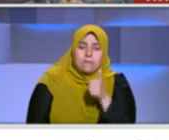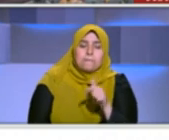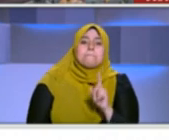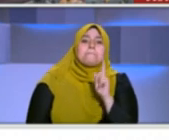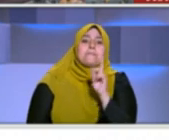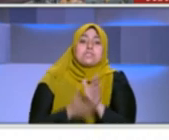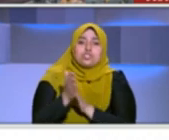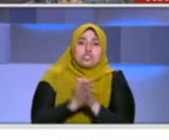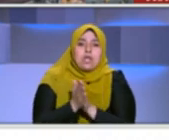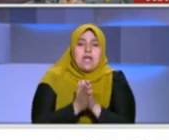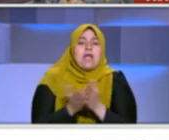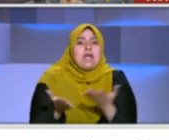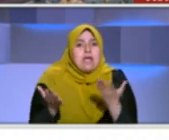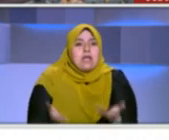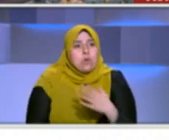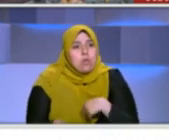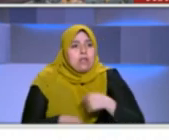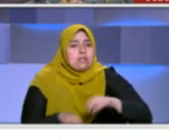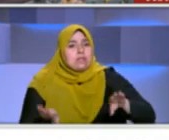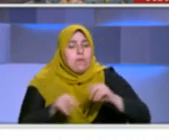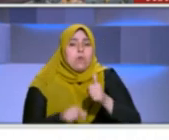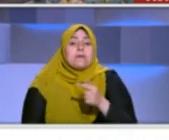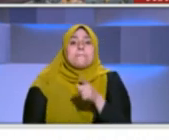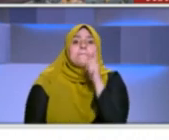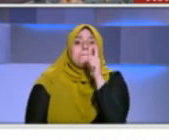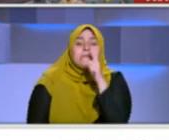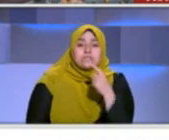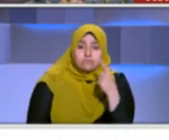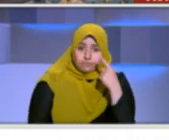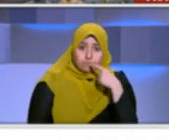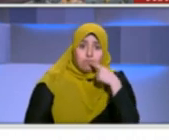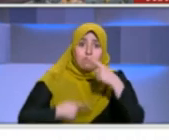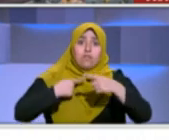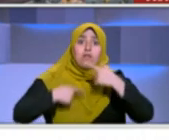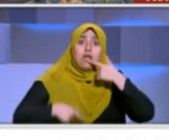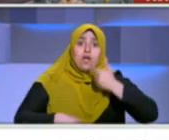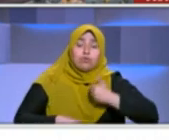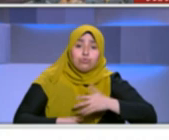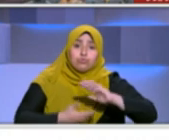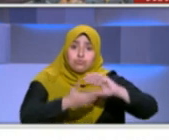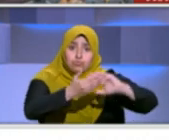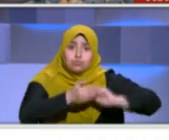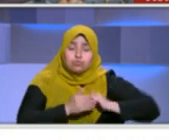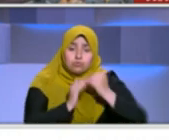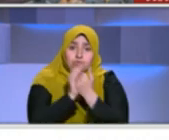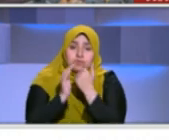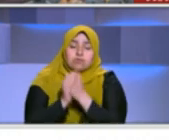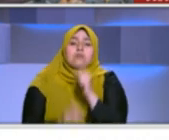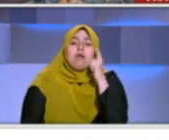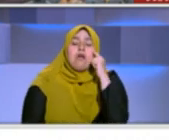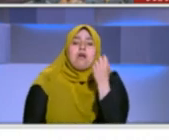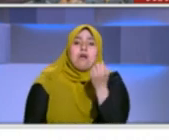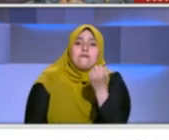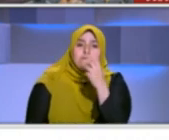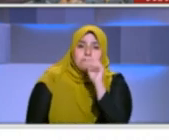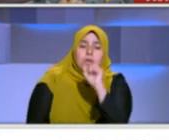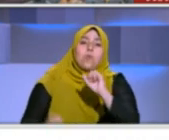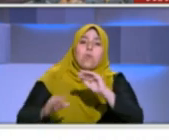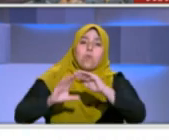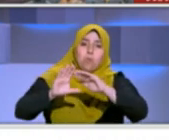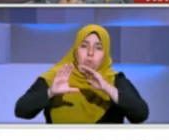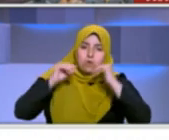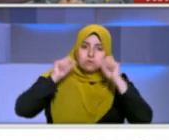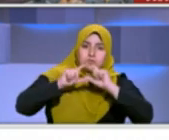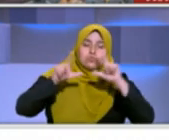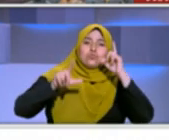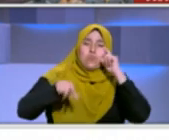لكن لا ينبغي التعويل عليه بشكل كبير وبشكل واسع ولا طويل الاجل. الفكره وصلت. عذرا